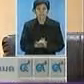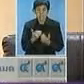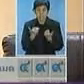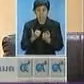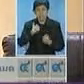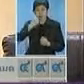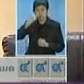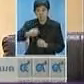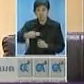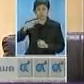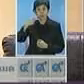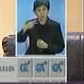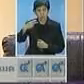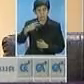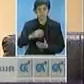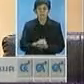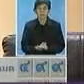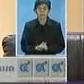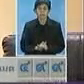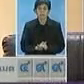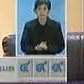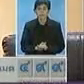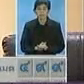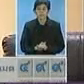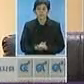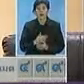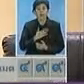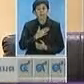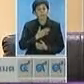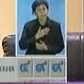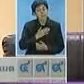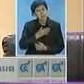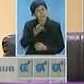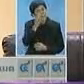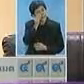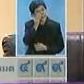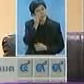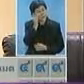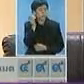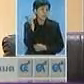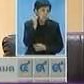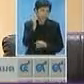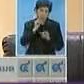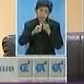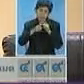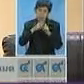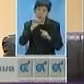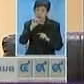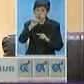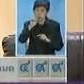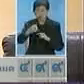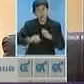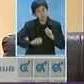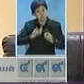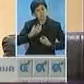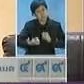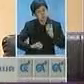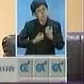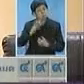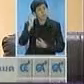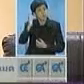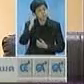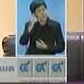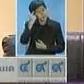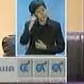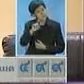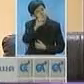องประเด็นเพราะเท่าที่ผมฟังเพื่อนสมาชิกหลายคนตั้ง